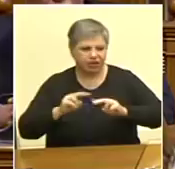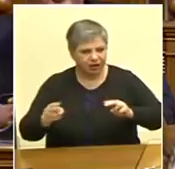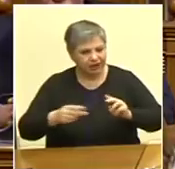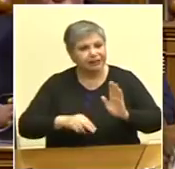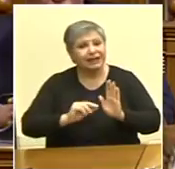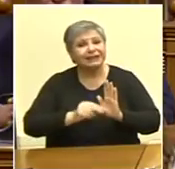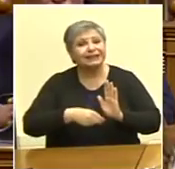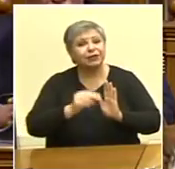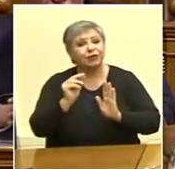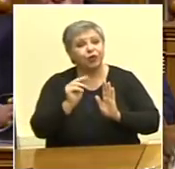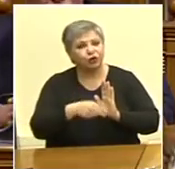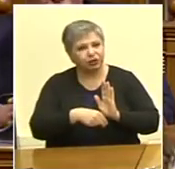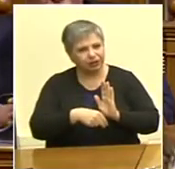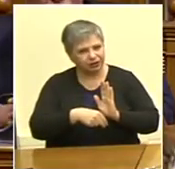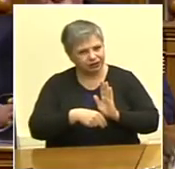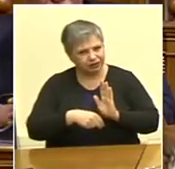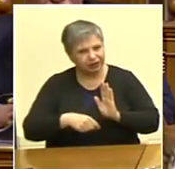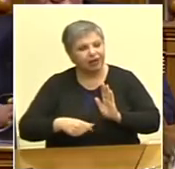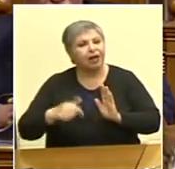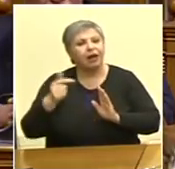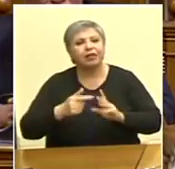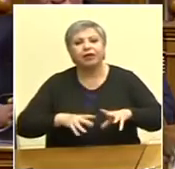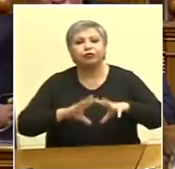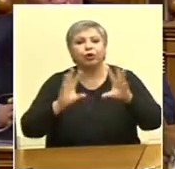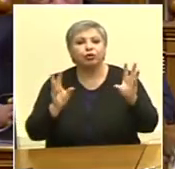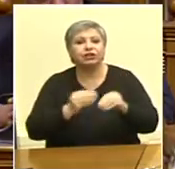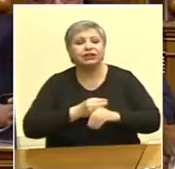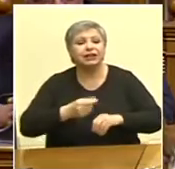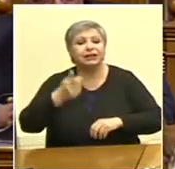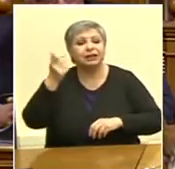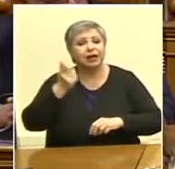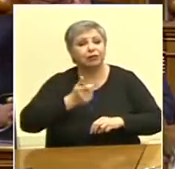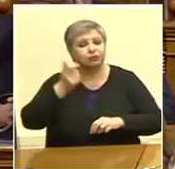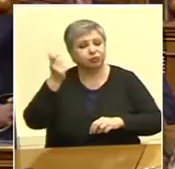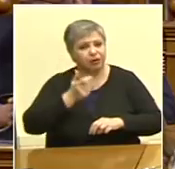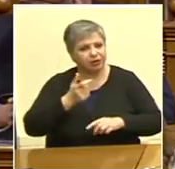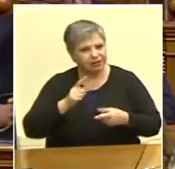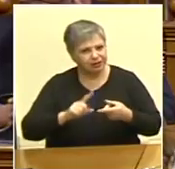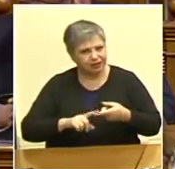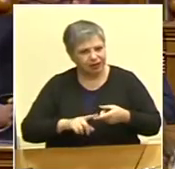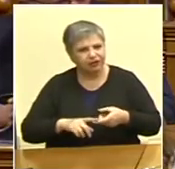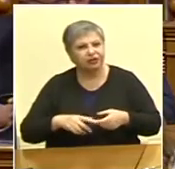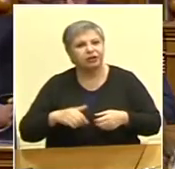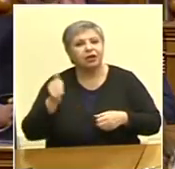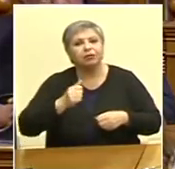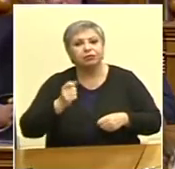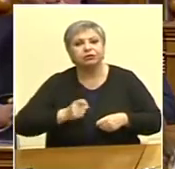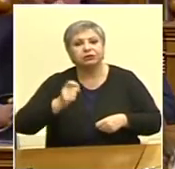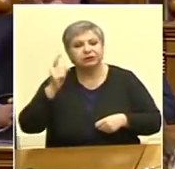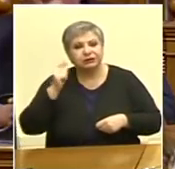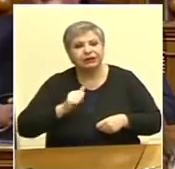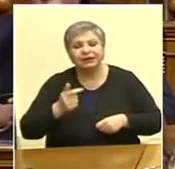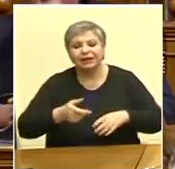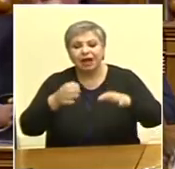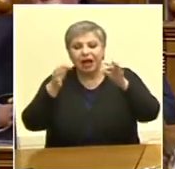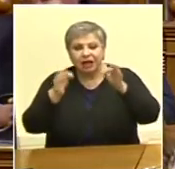συμφωνία, η συμφωνία για τις συντάξεις και οι άλλες διεθνείς συμφωνίες, να το ξέρουμε για να διαμορφώσουμε